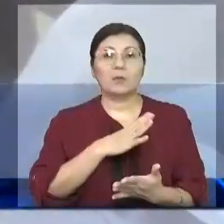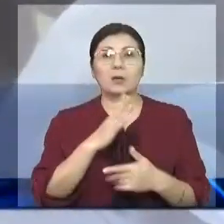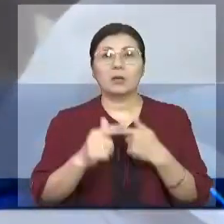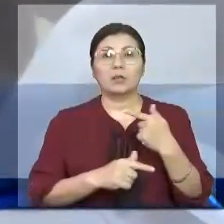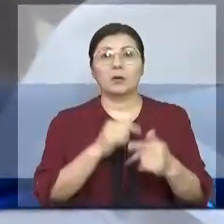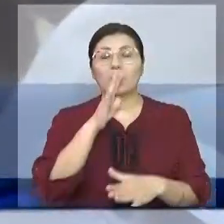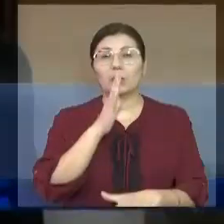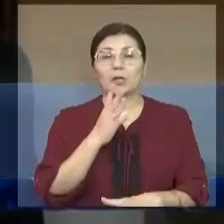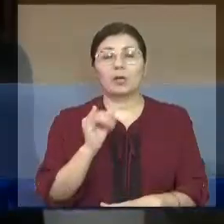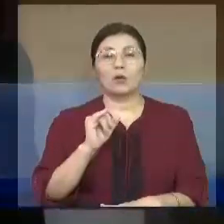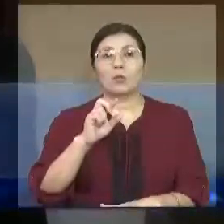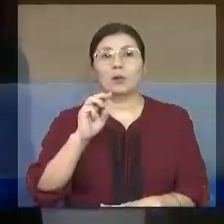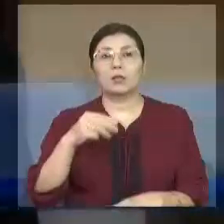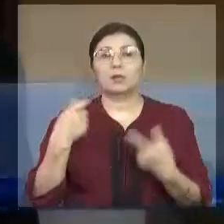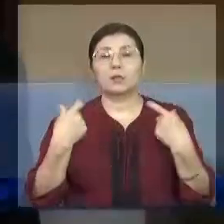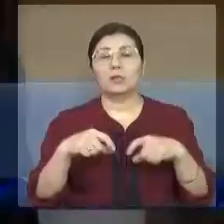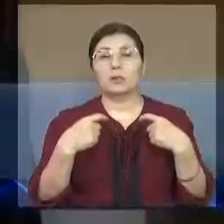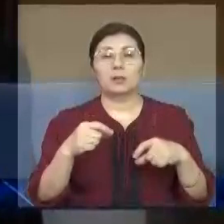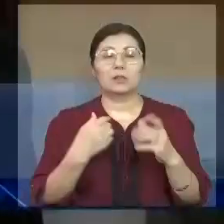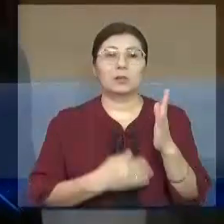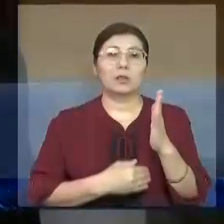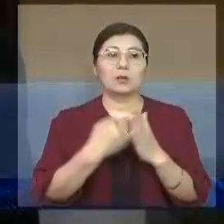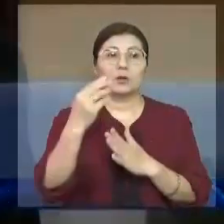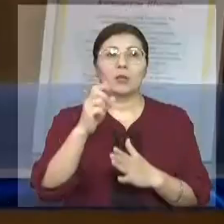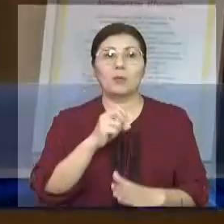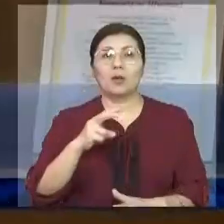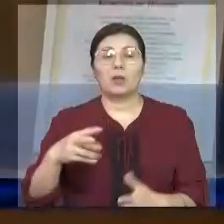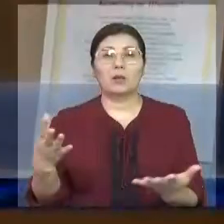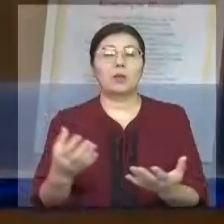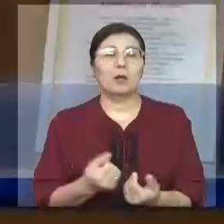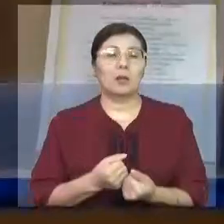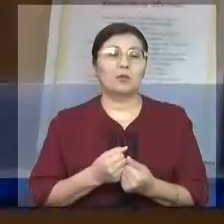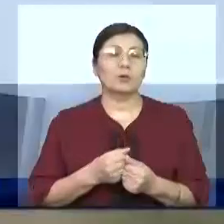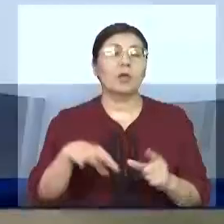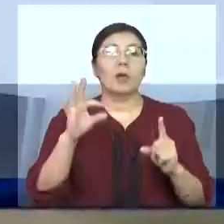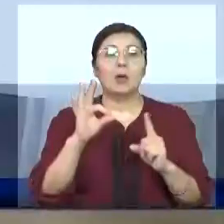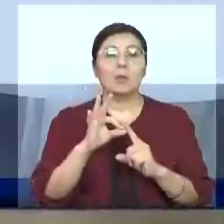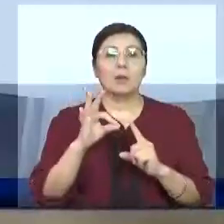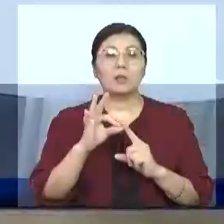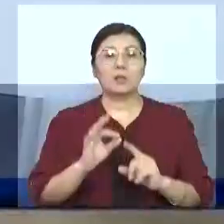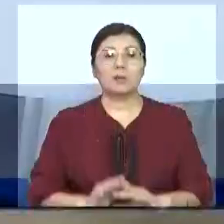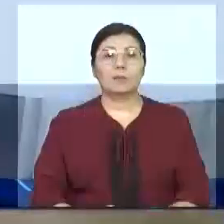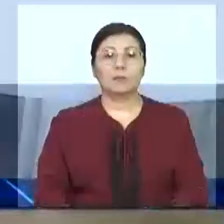кезекте олар ұлттық бірыңғай тесттен жоғары балл алуды межелеп отыр. Нұрболат Қуантайұлы, Бақытжан Едігеев, Ақтөбе телеарнасы.